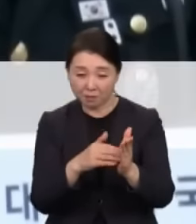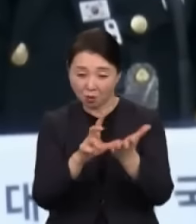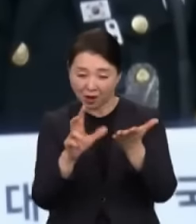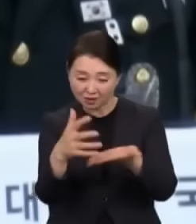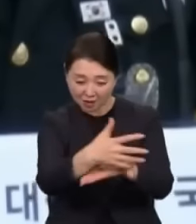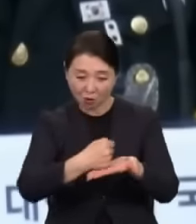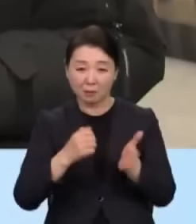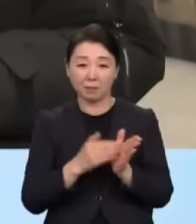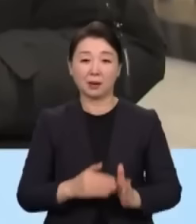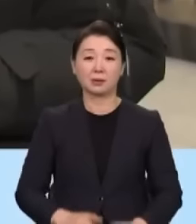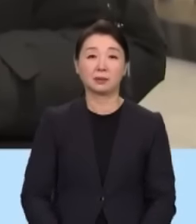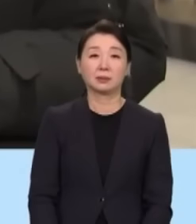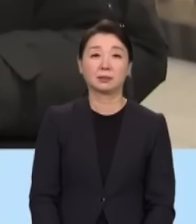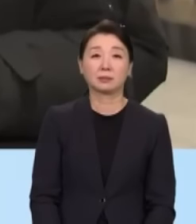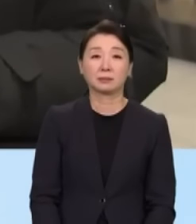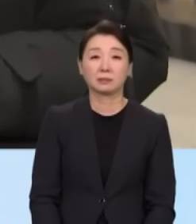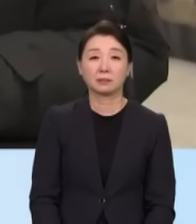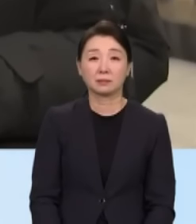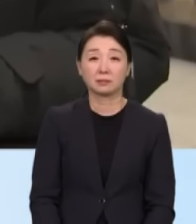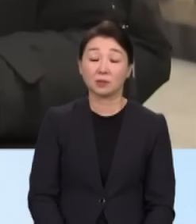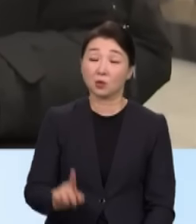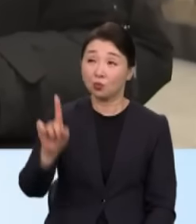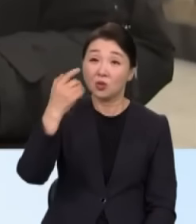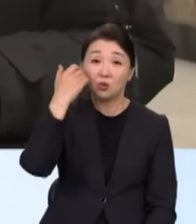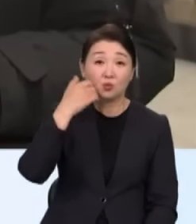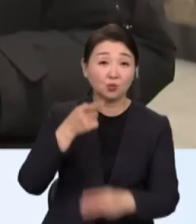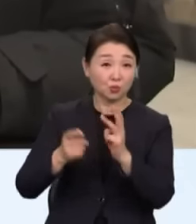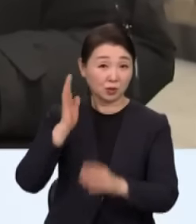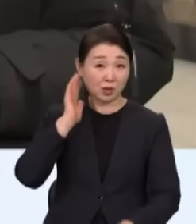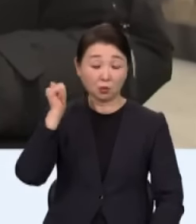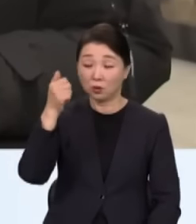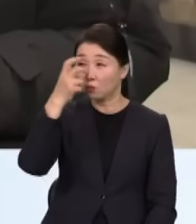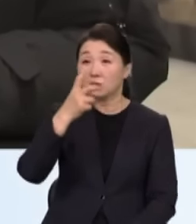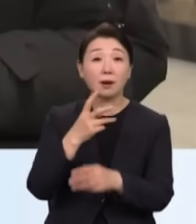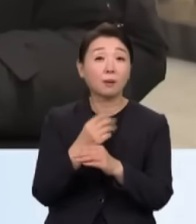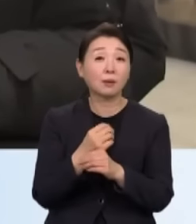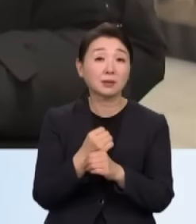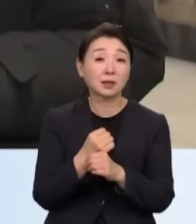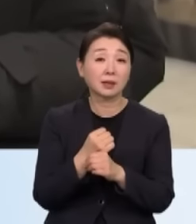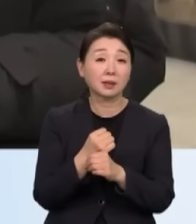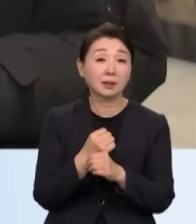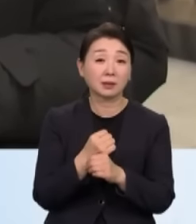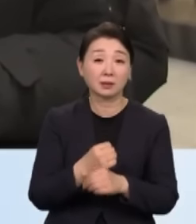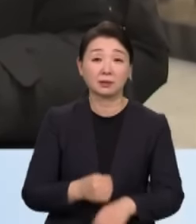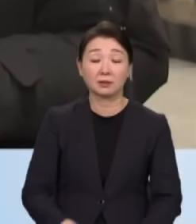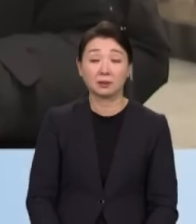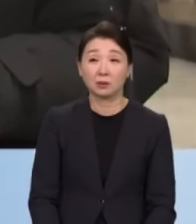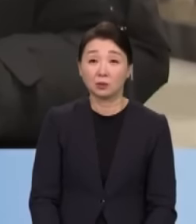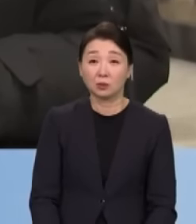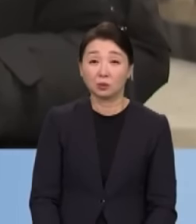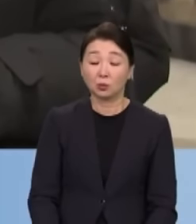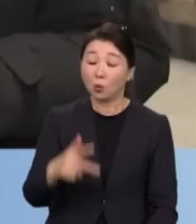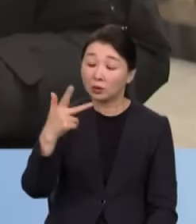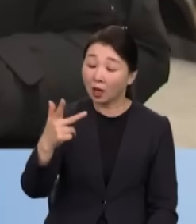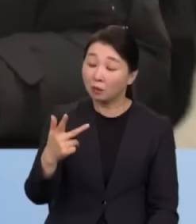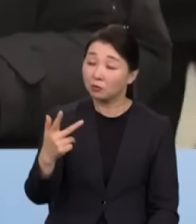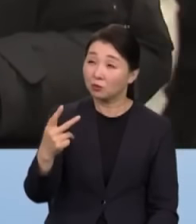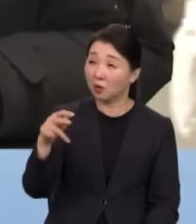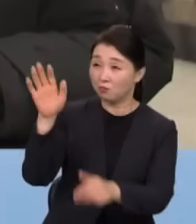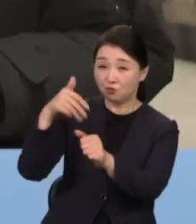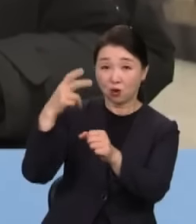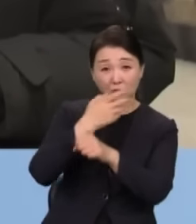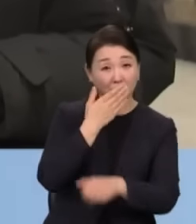확보했습니다. 네, 그러면 이 윗선인 윤석열 대통령에 대한 조사는 언제쯤 이뤄질 것으로 보입니까? 이르면 뭐 다음 주에 이뤄질 수 있다,